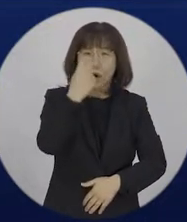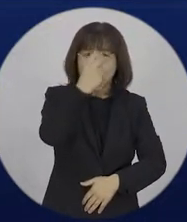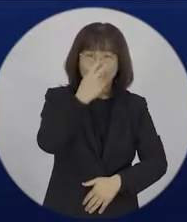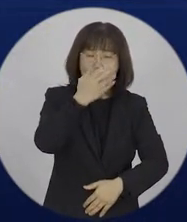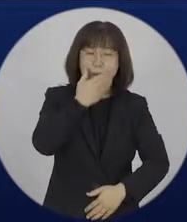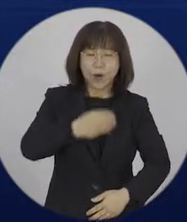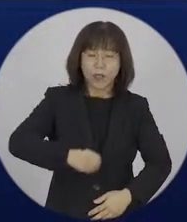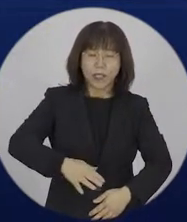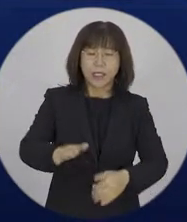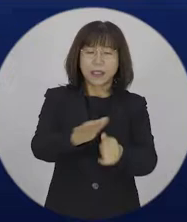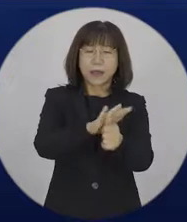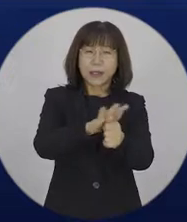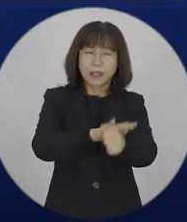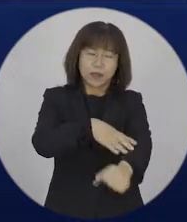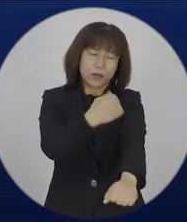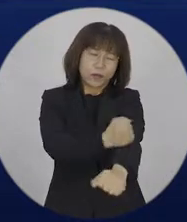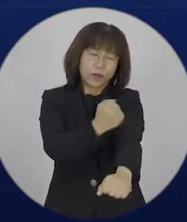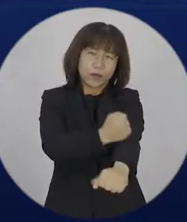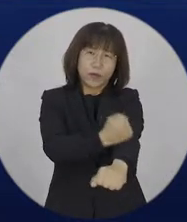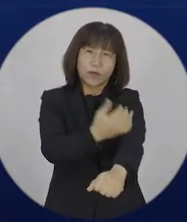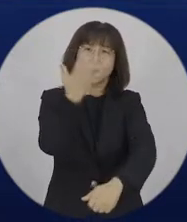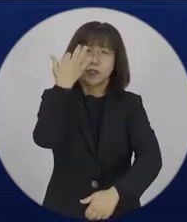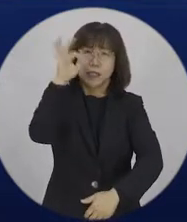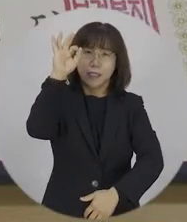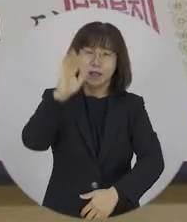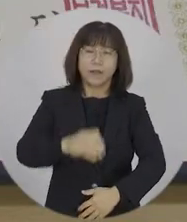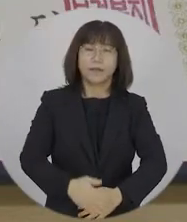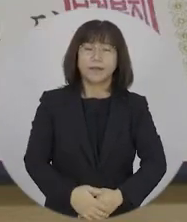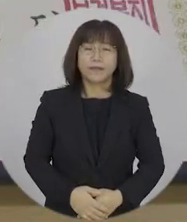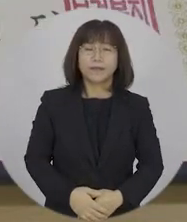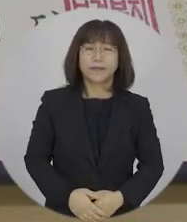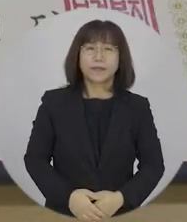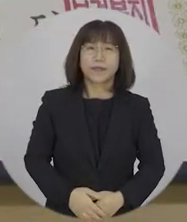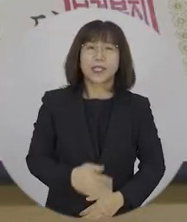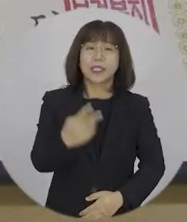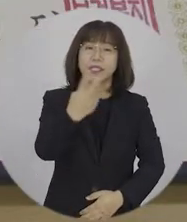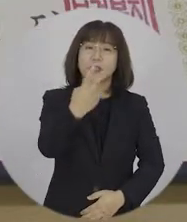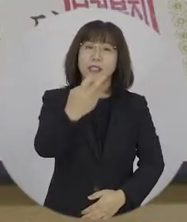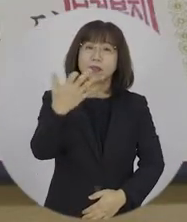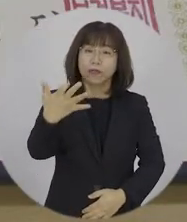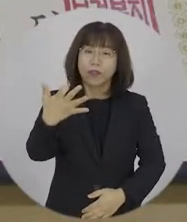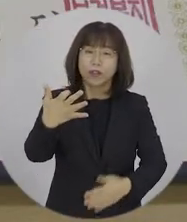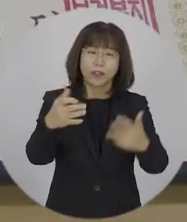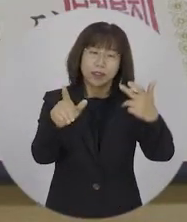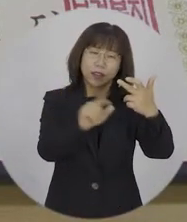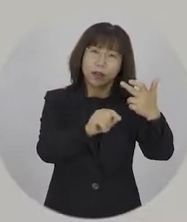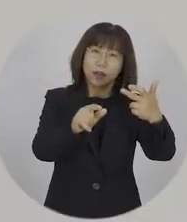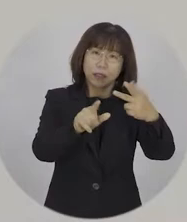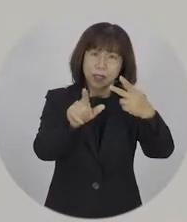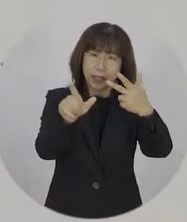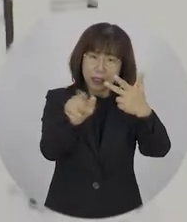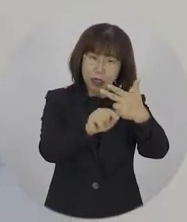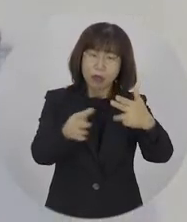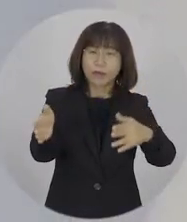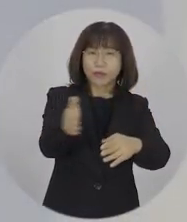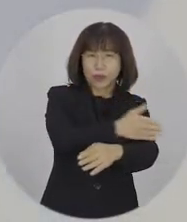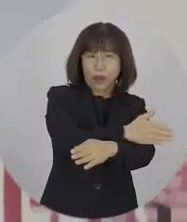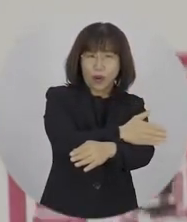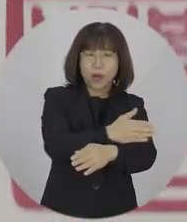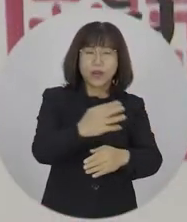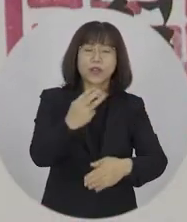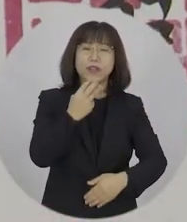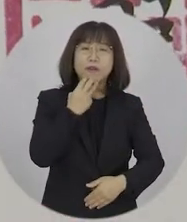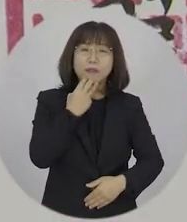운영한 공로를 인정받은 결과입니다 군은 지난 2019년 7월 부터 서울시 돌봄 sos